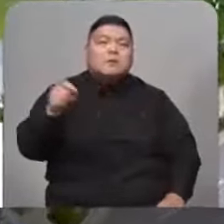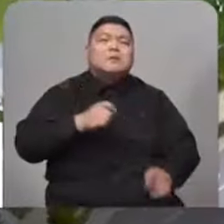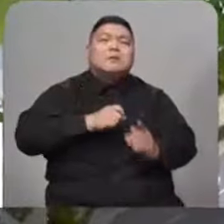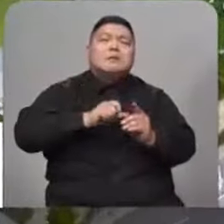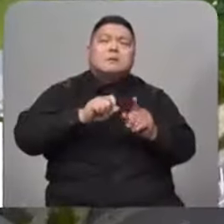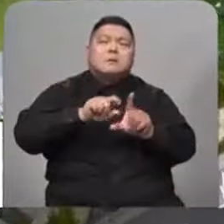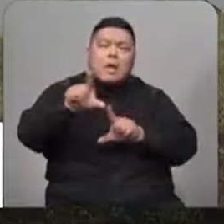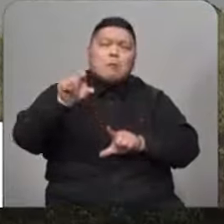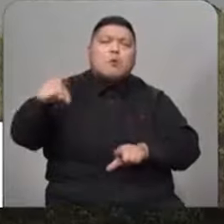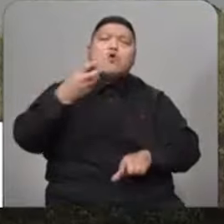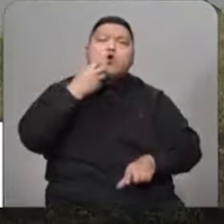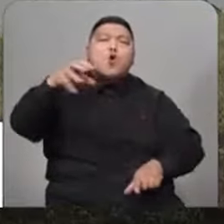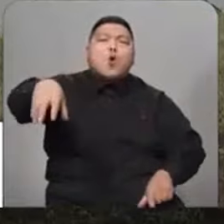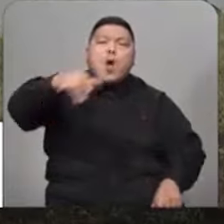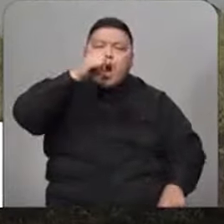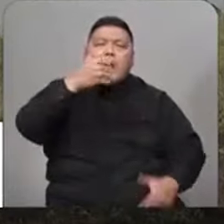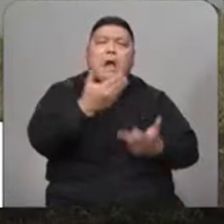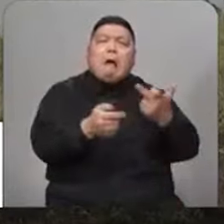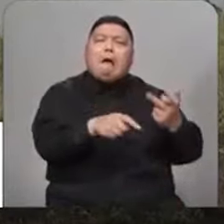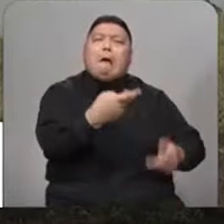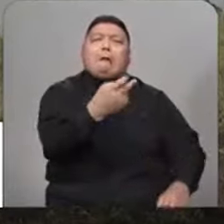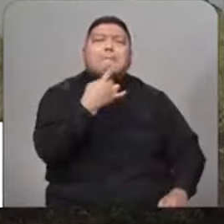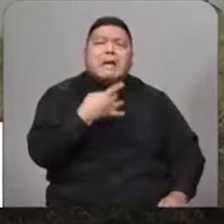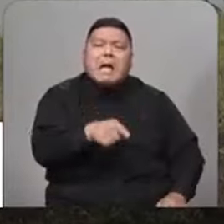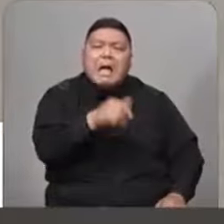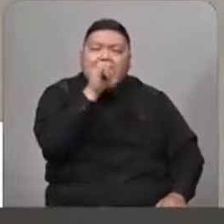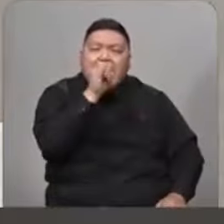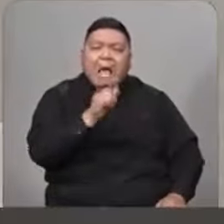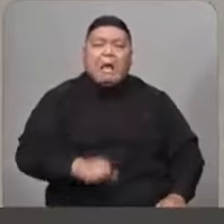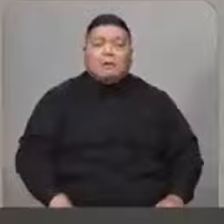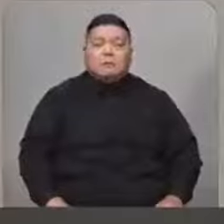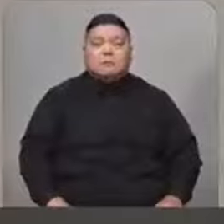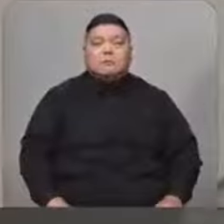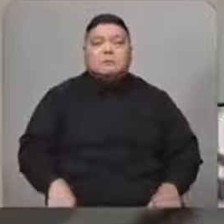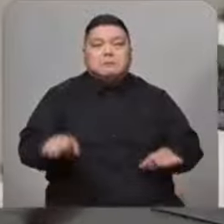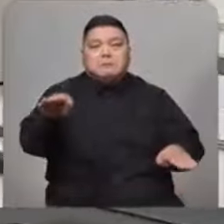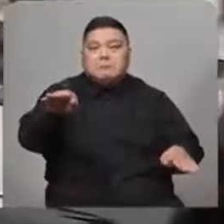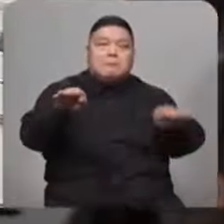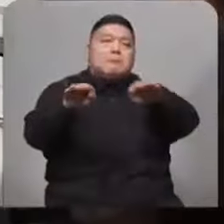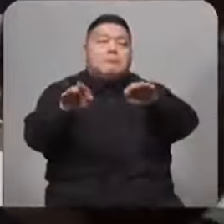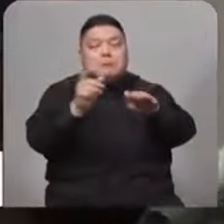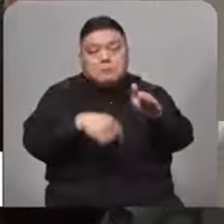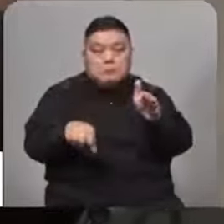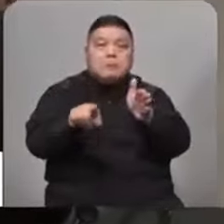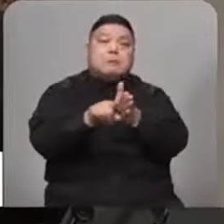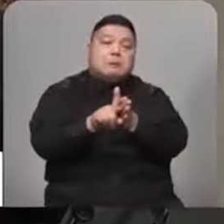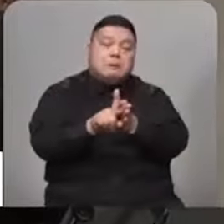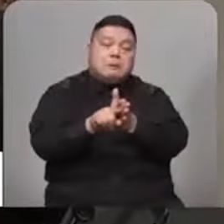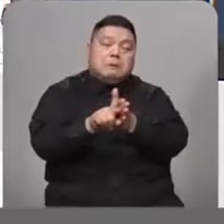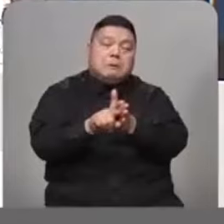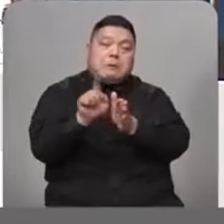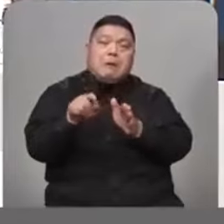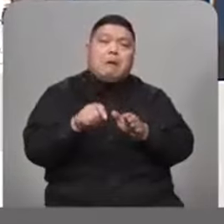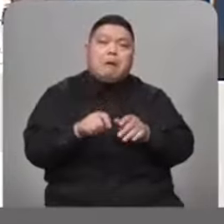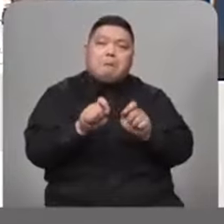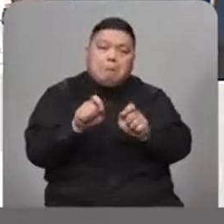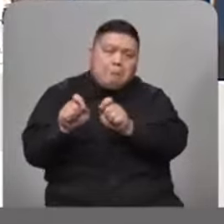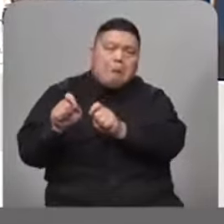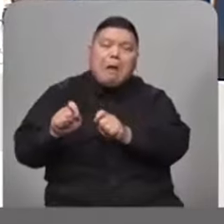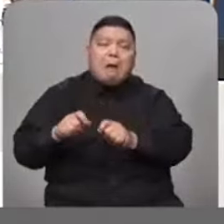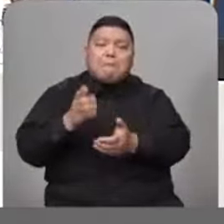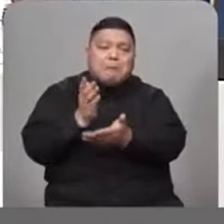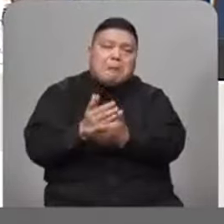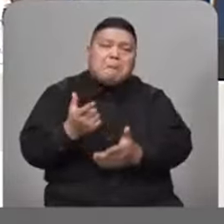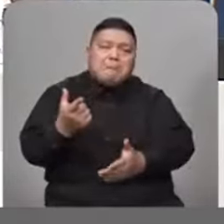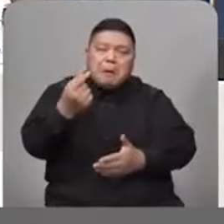있습니다 강원도에는뿐입니다 국토균형 발전의 핵심인 공공기관 이전이 차 미뤄지면서